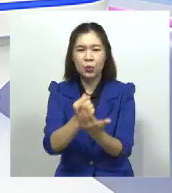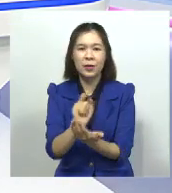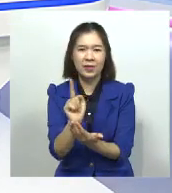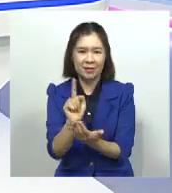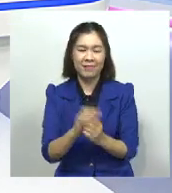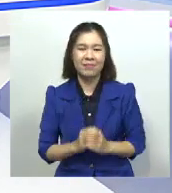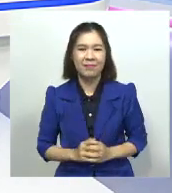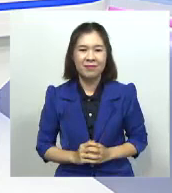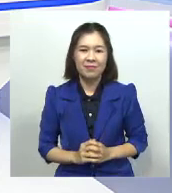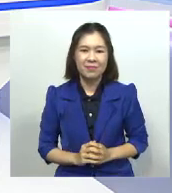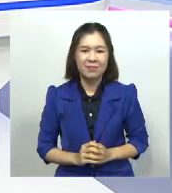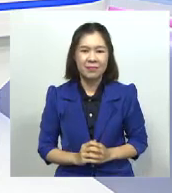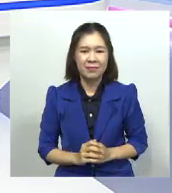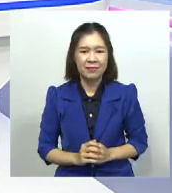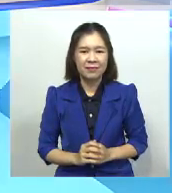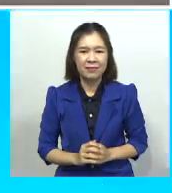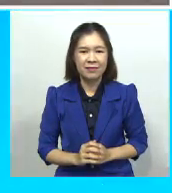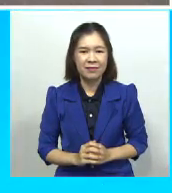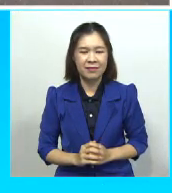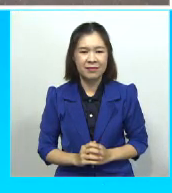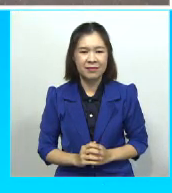เสียงของคนกรุงเทพกันบ้างครับ